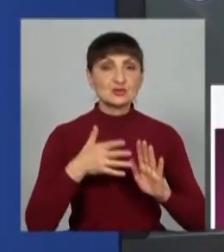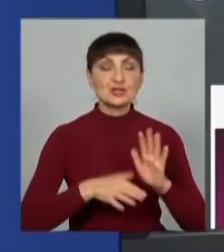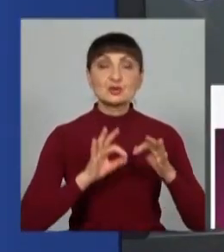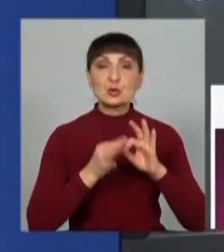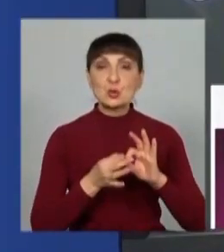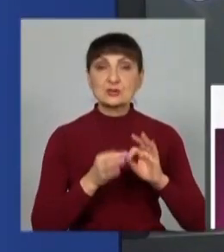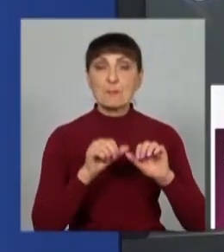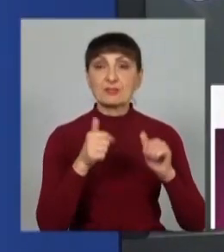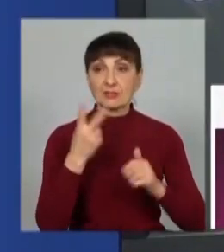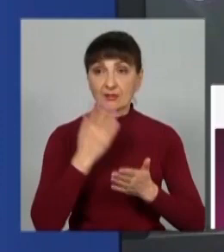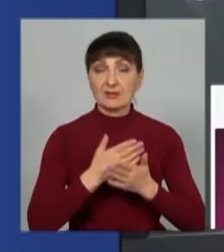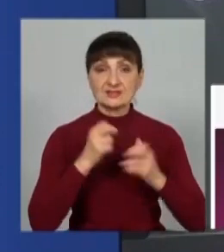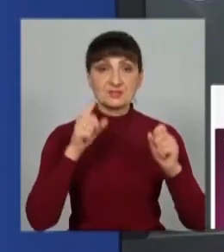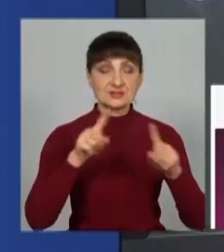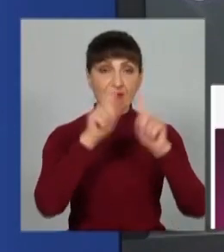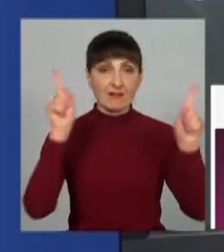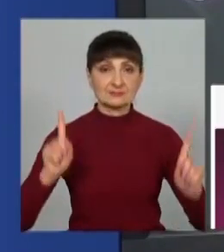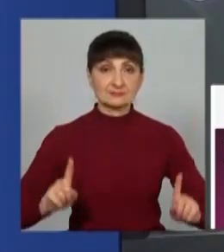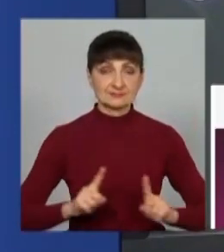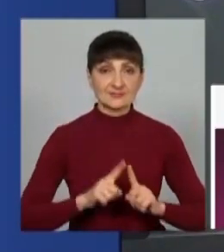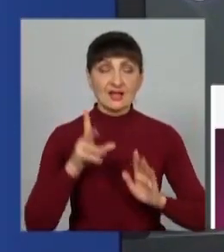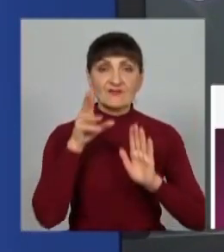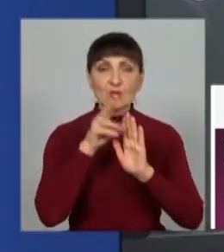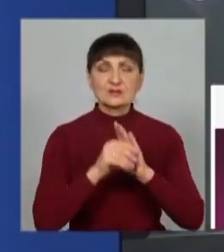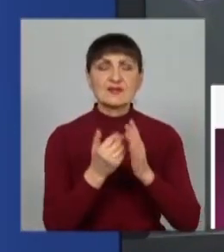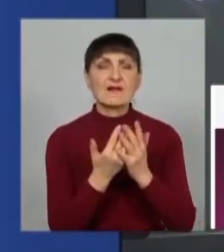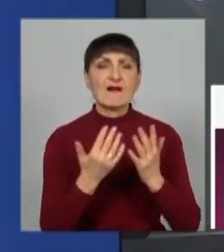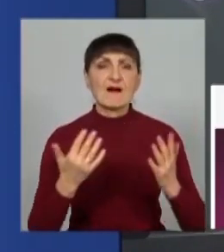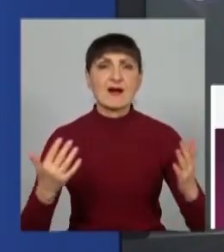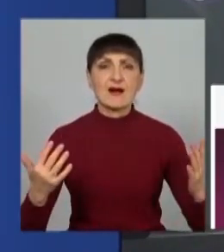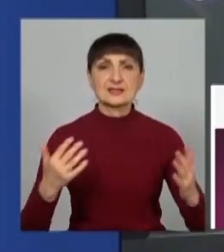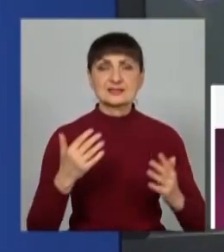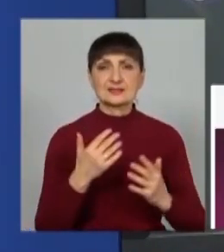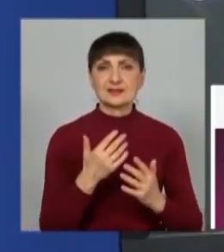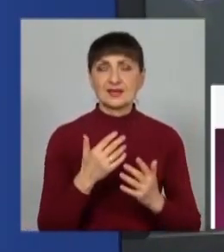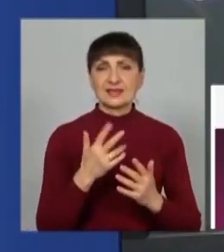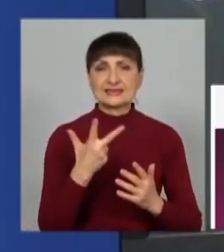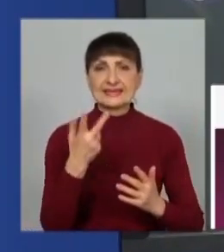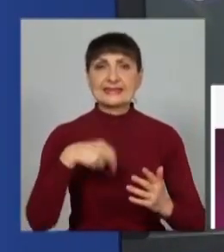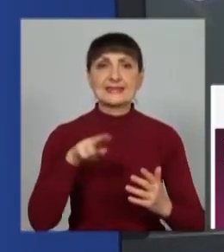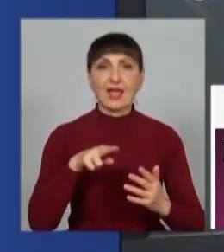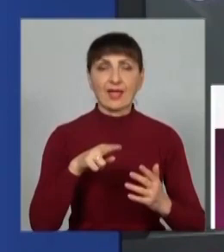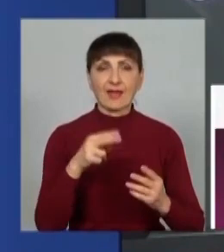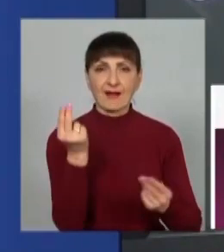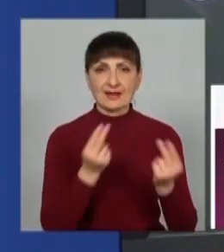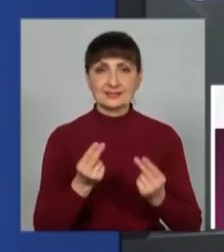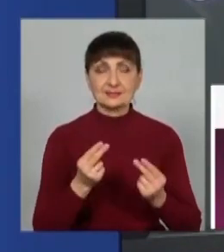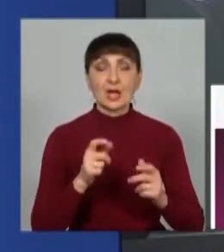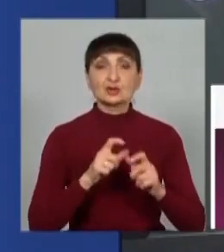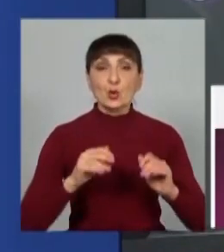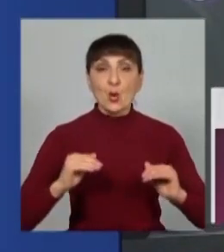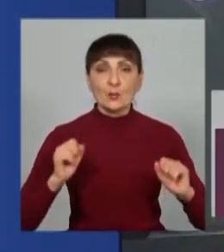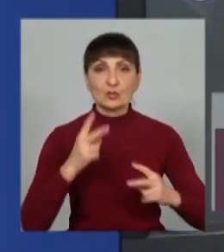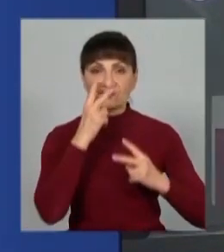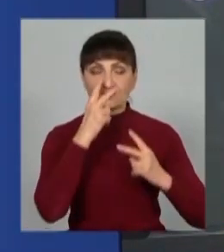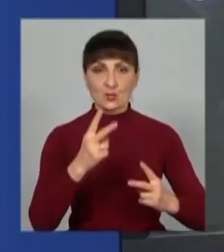предметов в школе имеется вот такая смарт-панель. В ней устроена коллекция из более 1000 интерактивных 3D-моделей. Благодаря им школьники могут